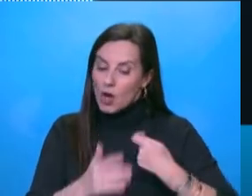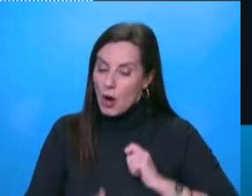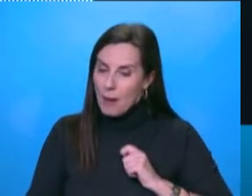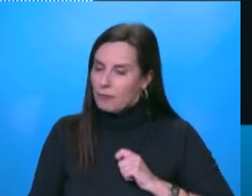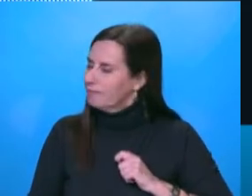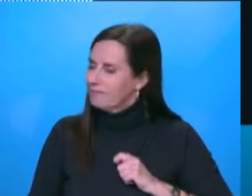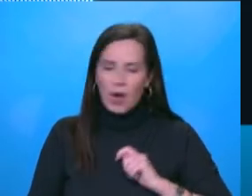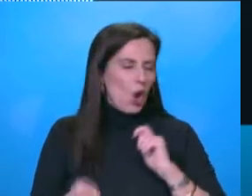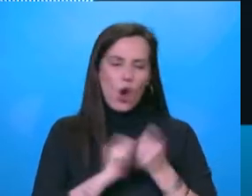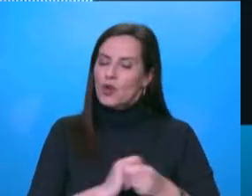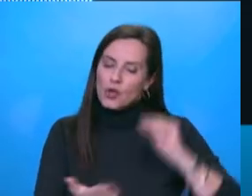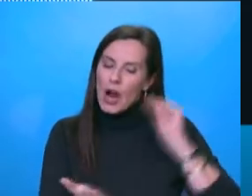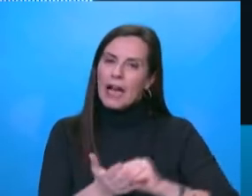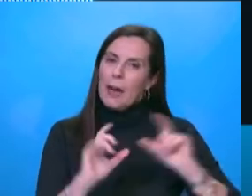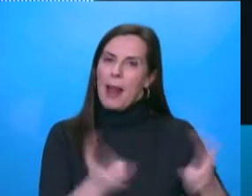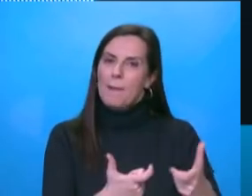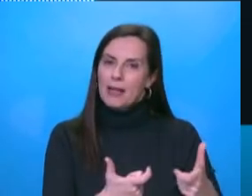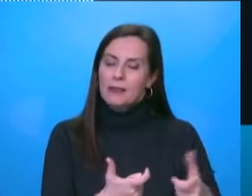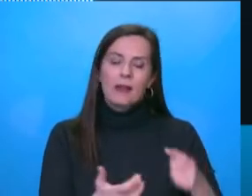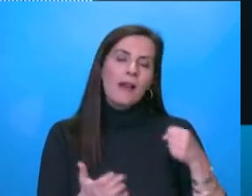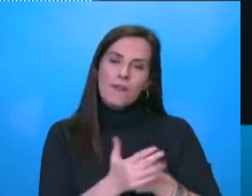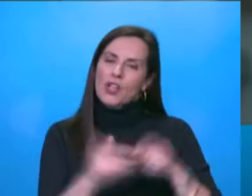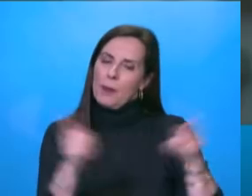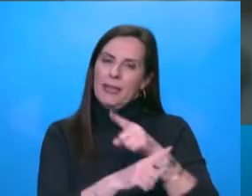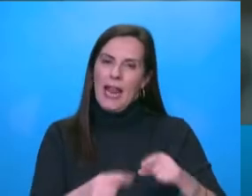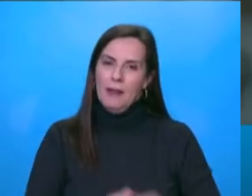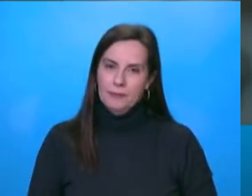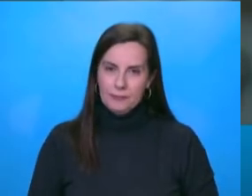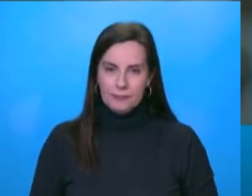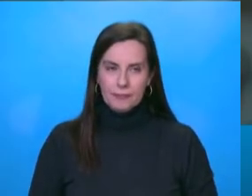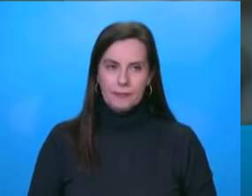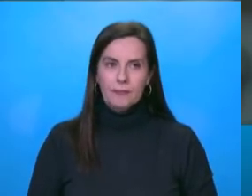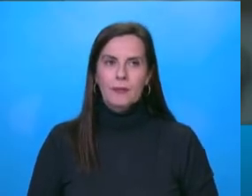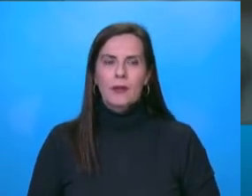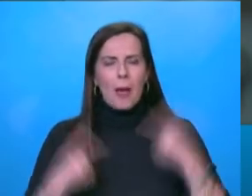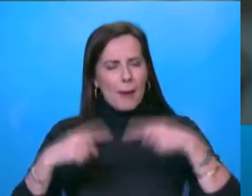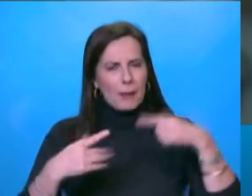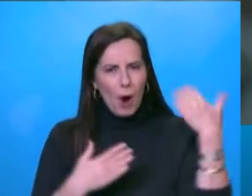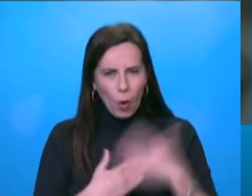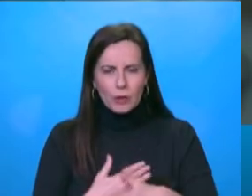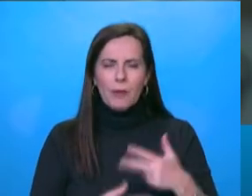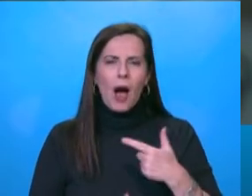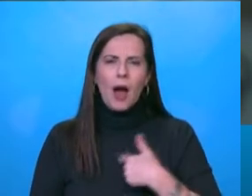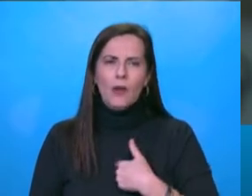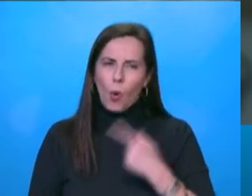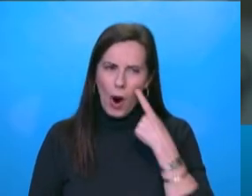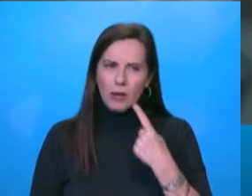מרגע שחתם על המעצר, ועד שביטל אותו. במהלך הימים האחרונים אנחנו חווינו